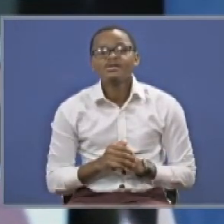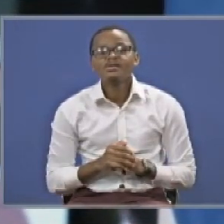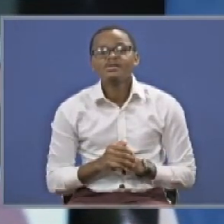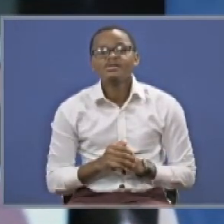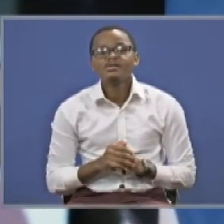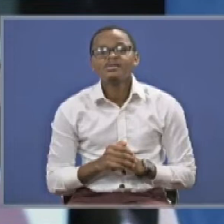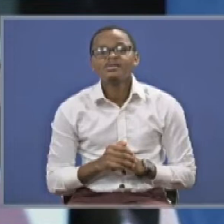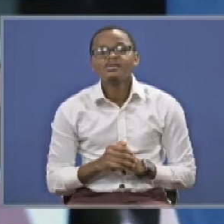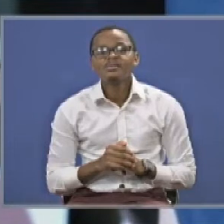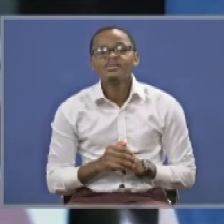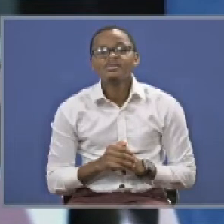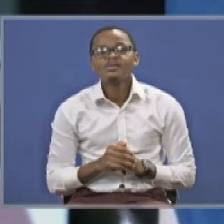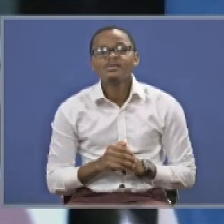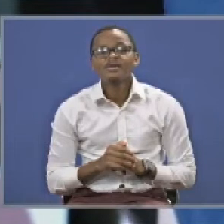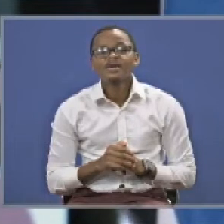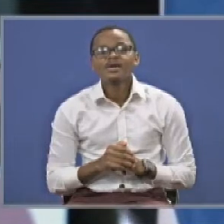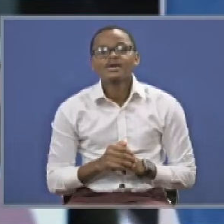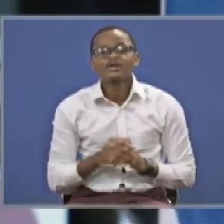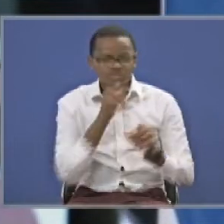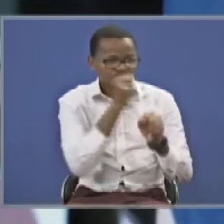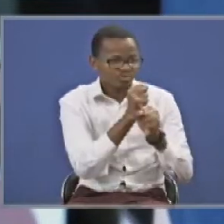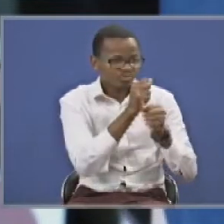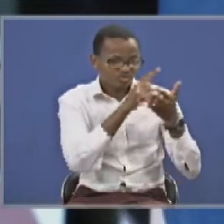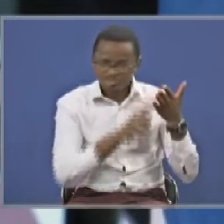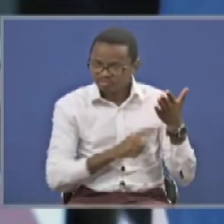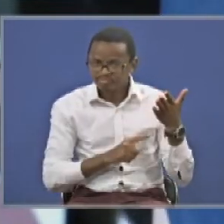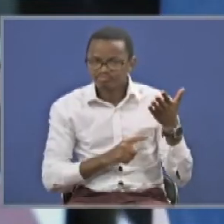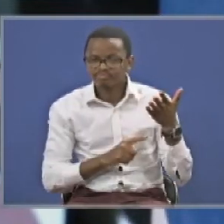kwamba hata tufanye nini,